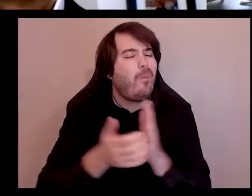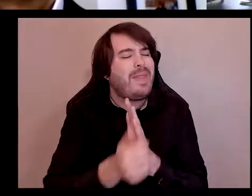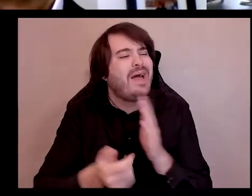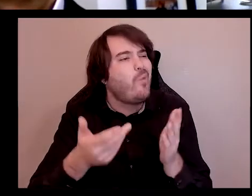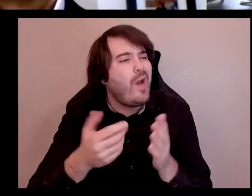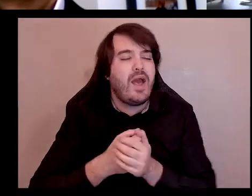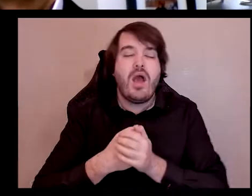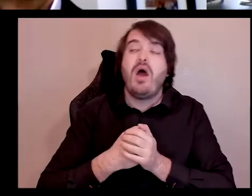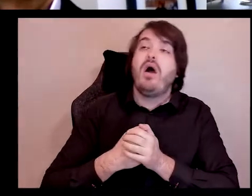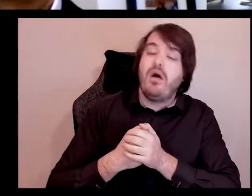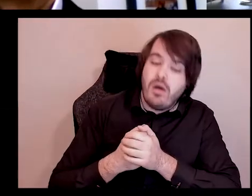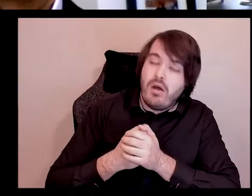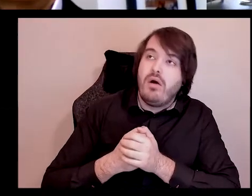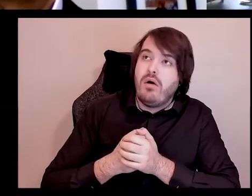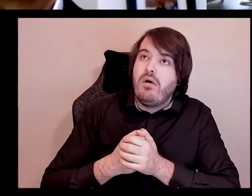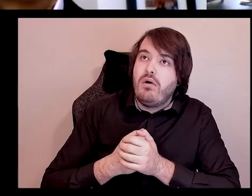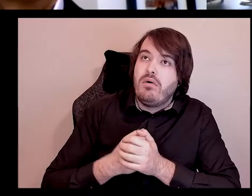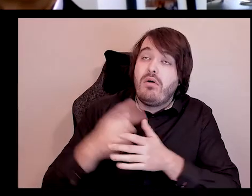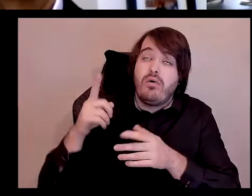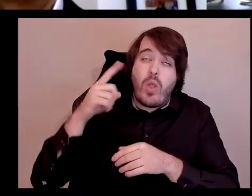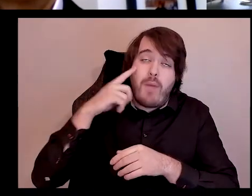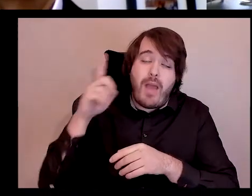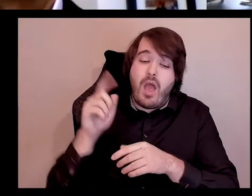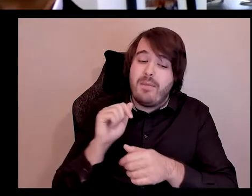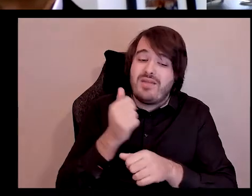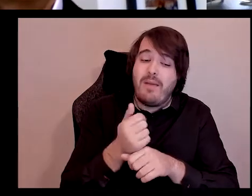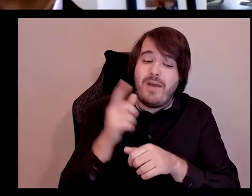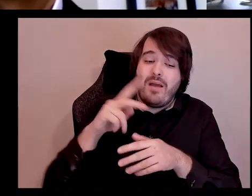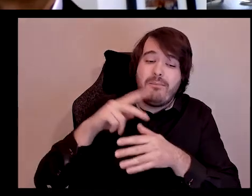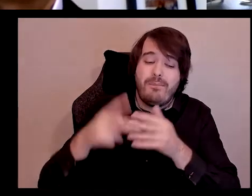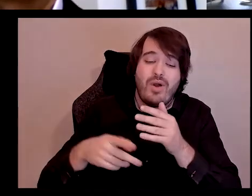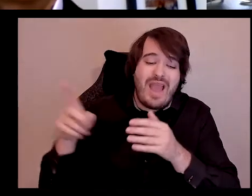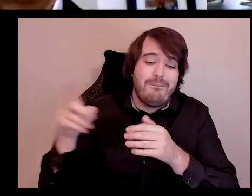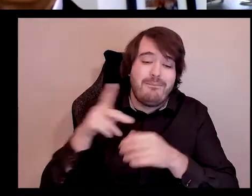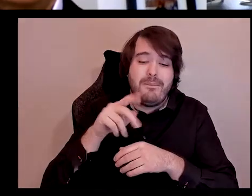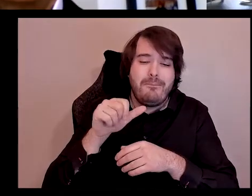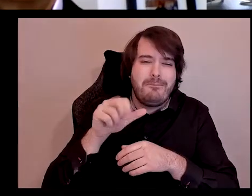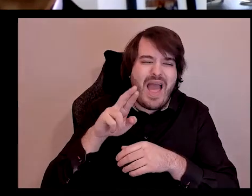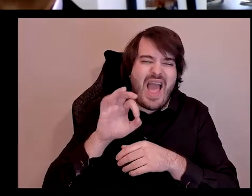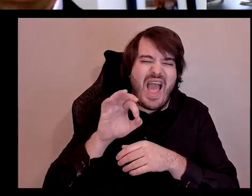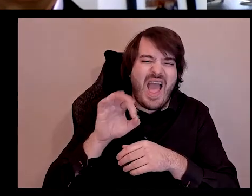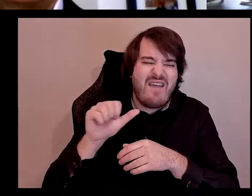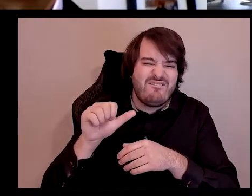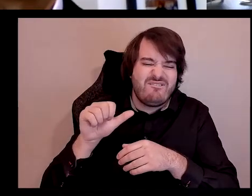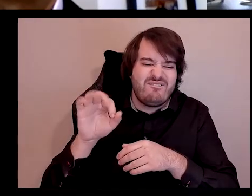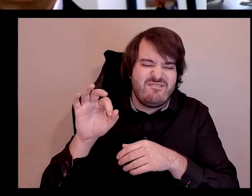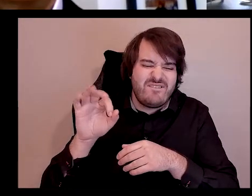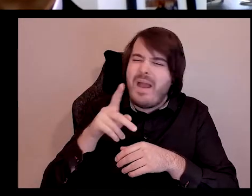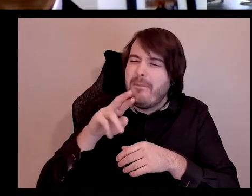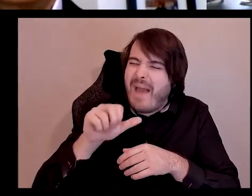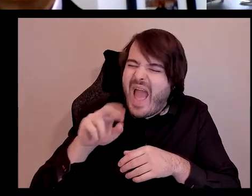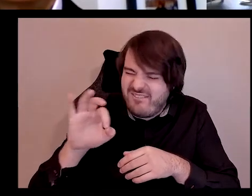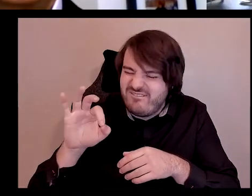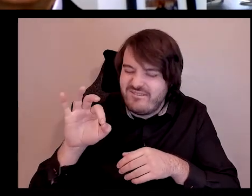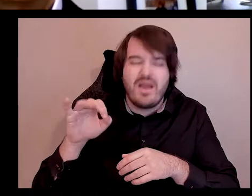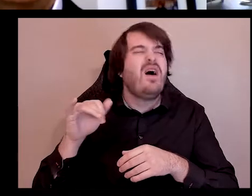valeur? Les compétences, parlons de programme brièvement là, que le gouvernement a mis en place, le fameux PARAF, qui va permettre